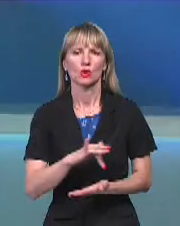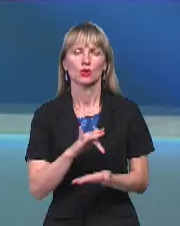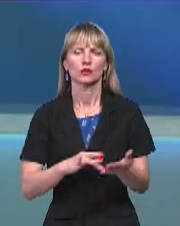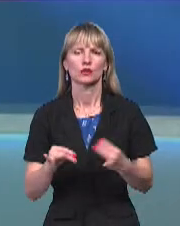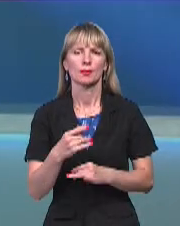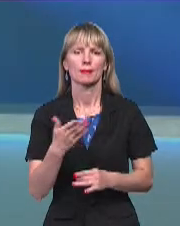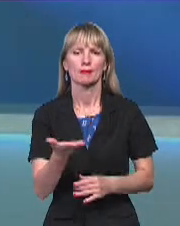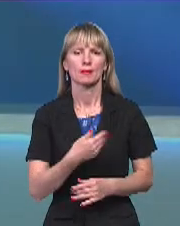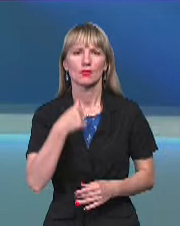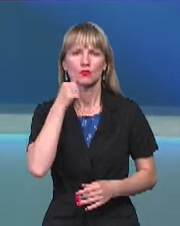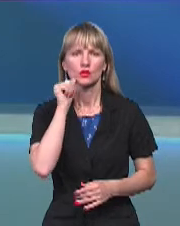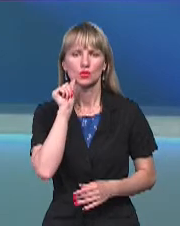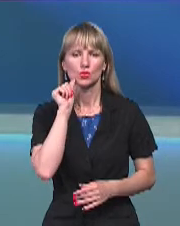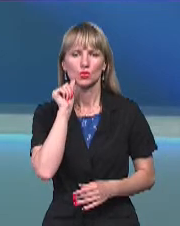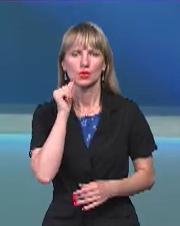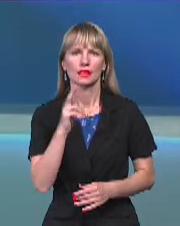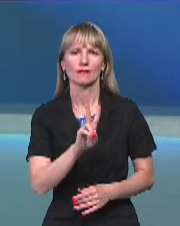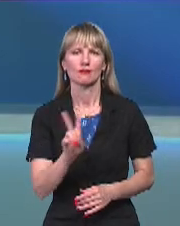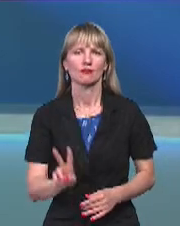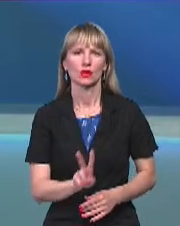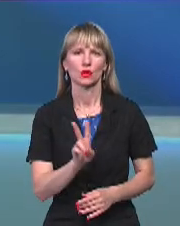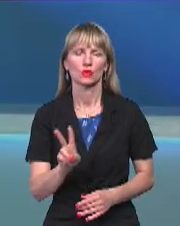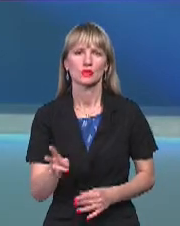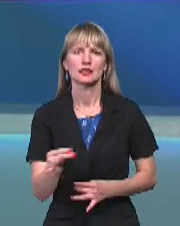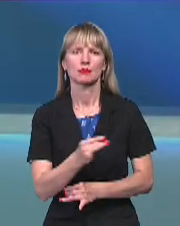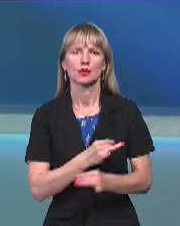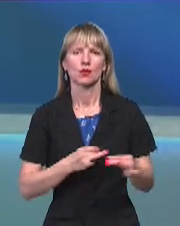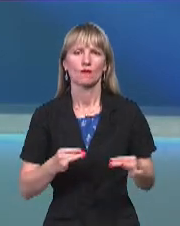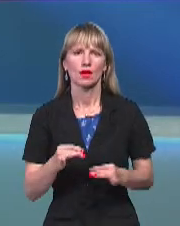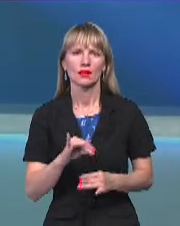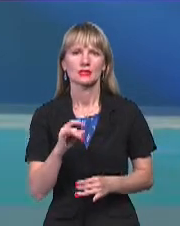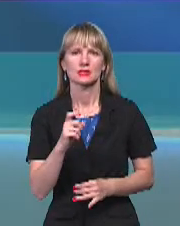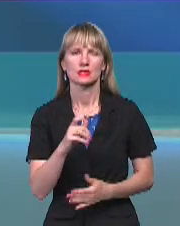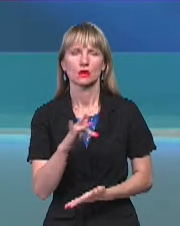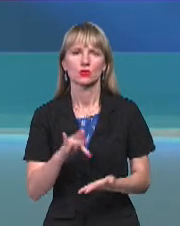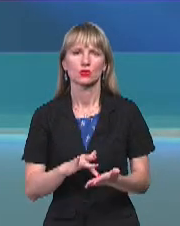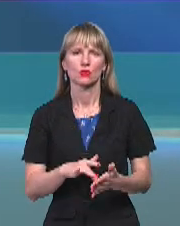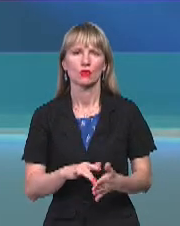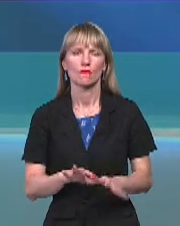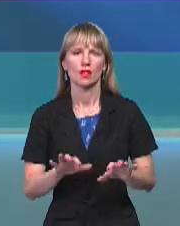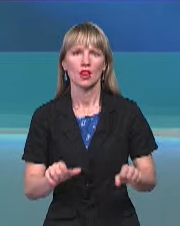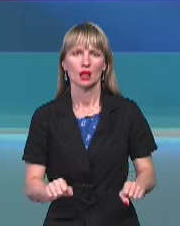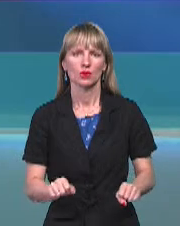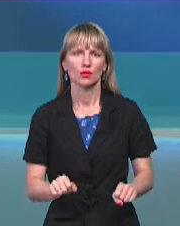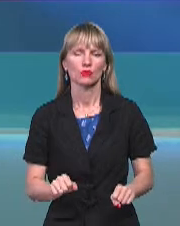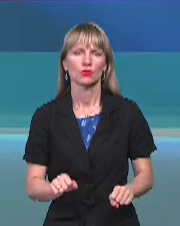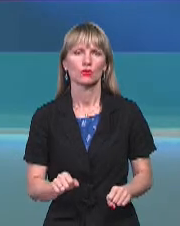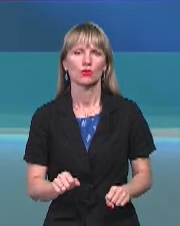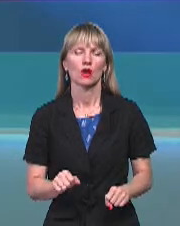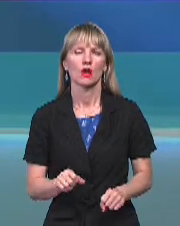Ну, ми вчора 2 години спілкувалися з міською владою,